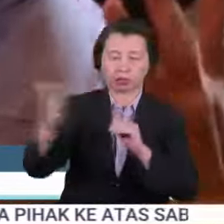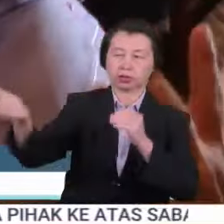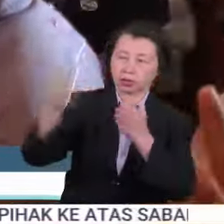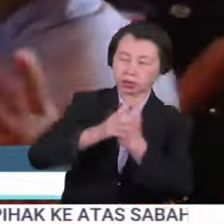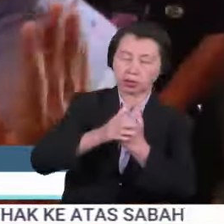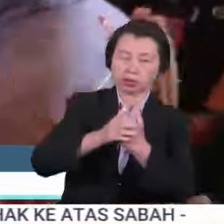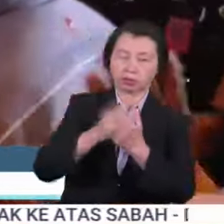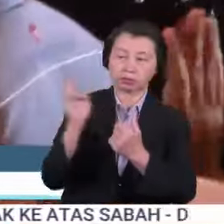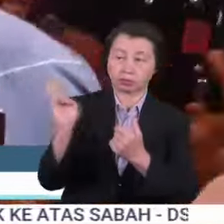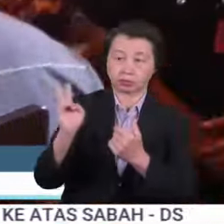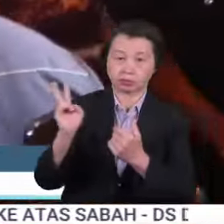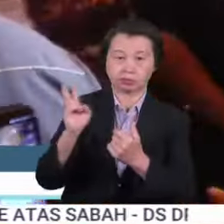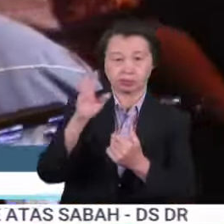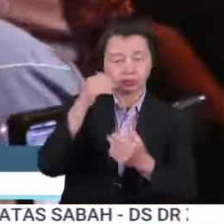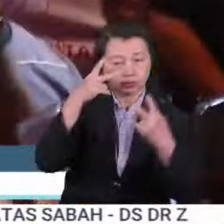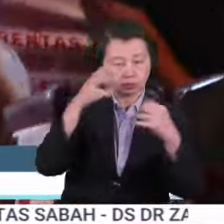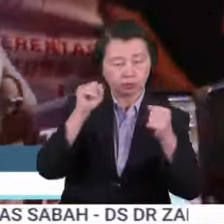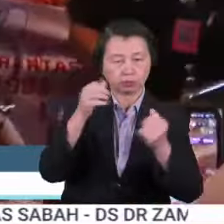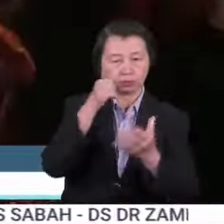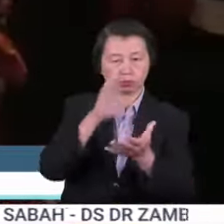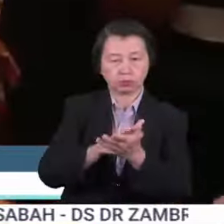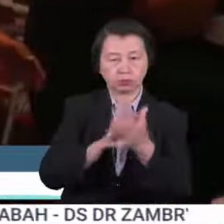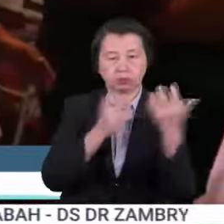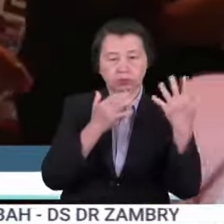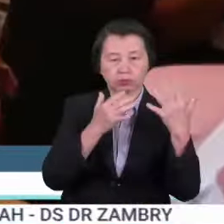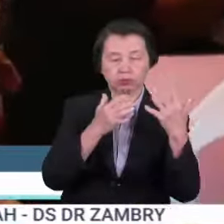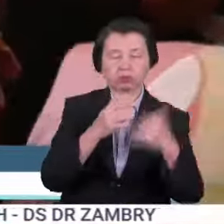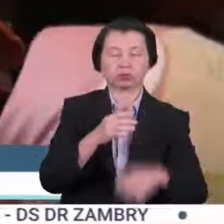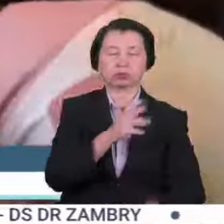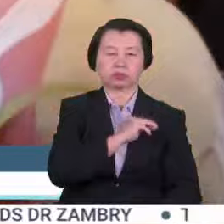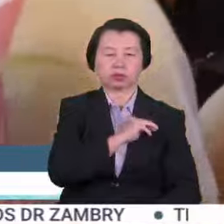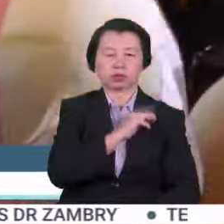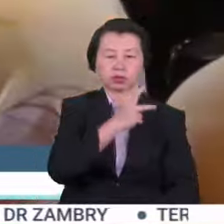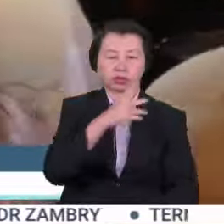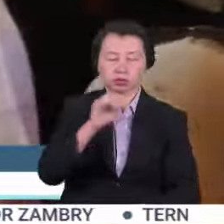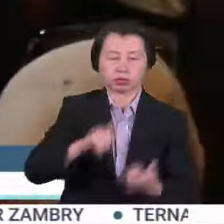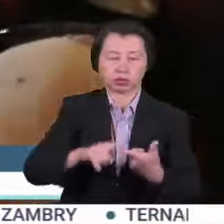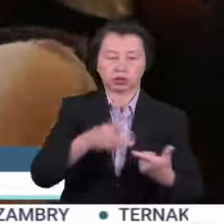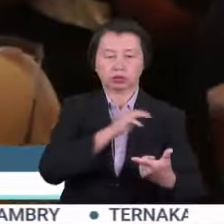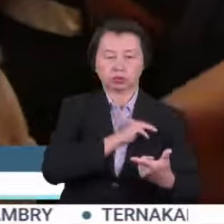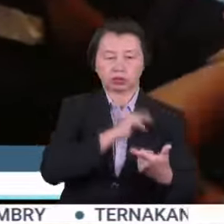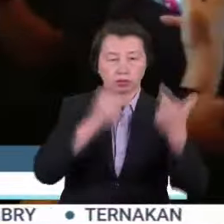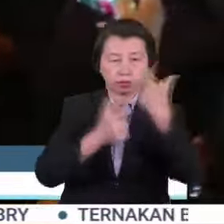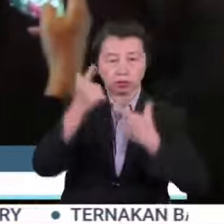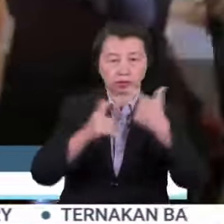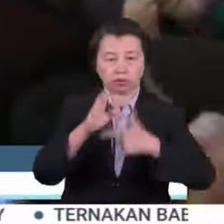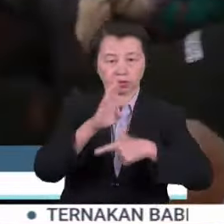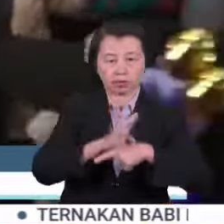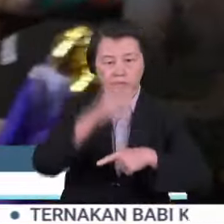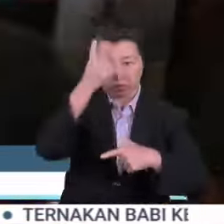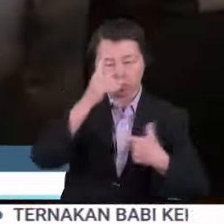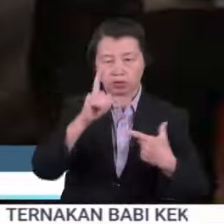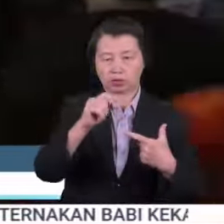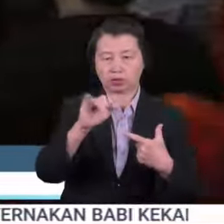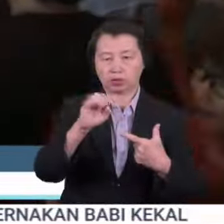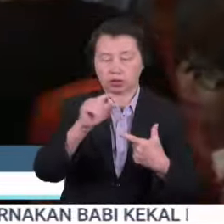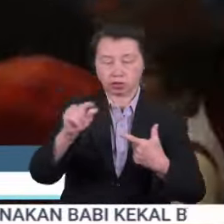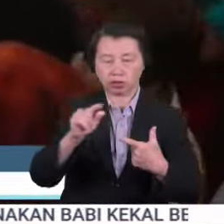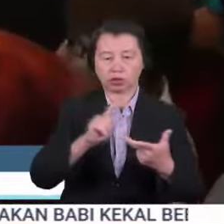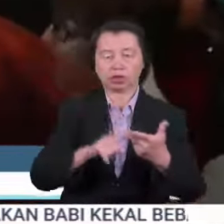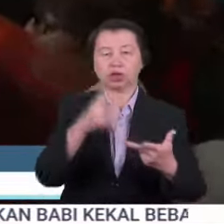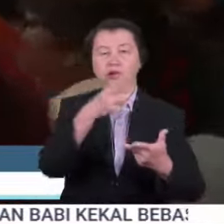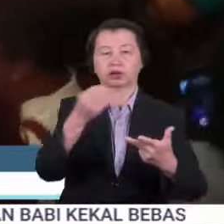dan isteri disambut Menteri Komunikasi dan Digital Fahmi Fadil, Menteri Pelancongan Seni dan Budaya Dato' Sri Tiong King